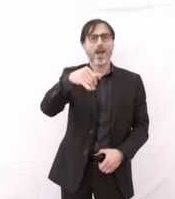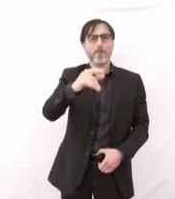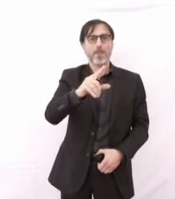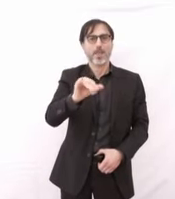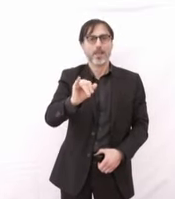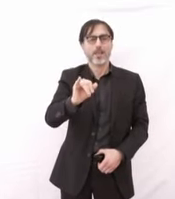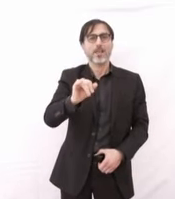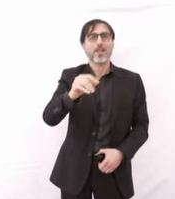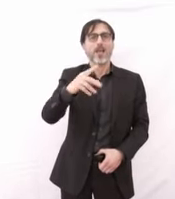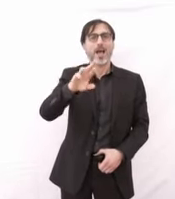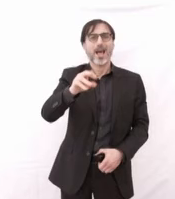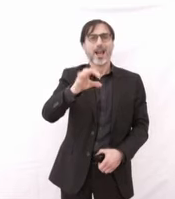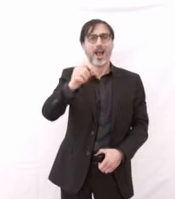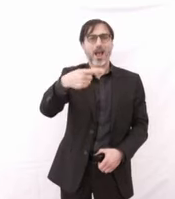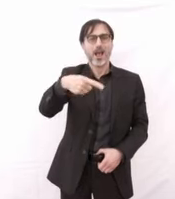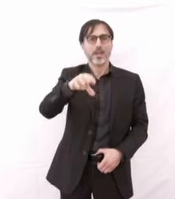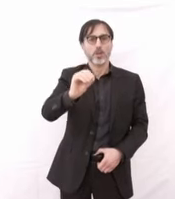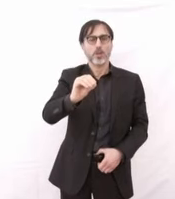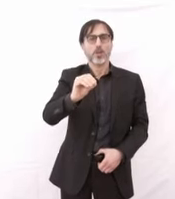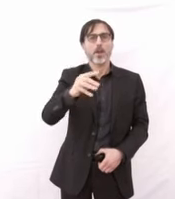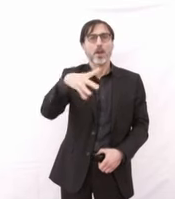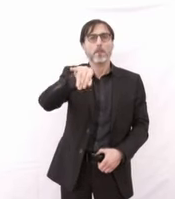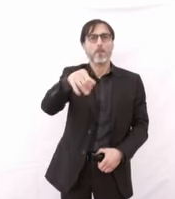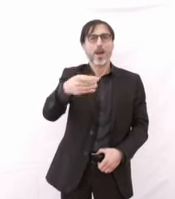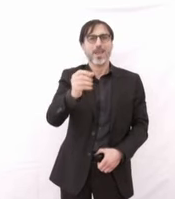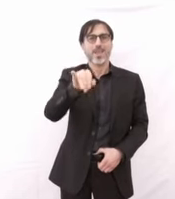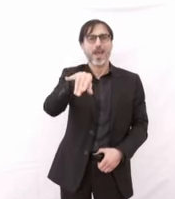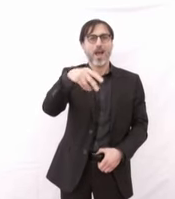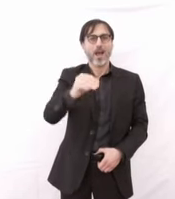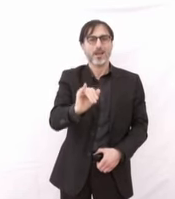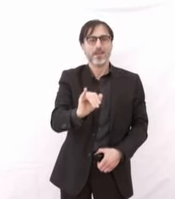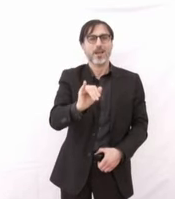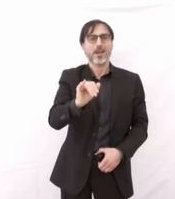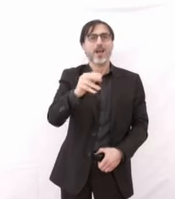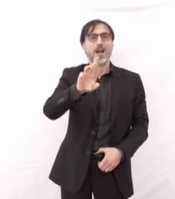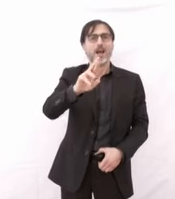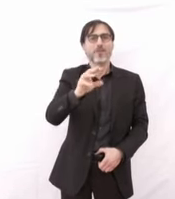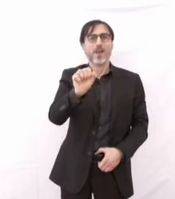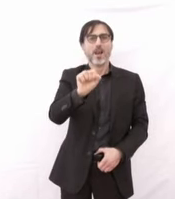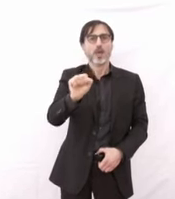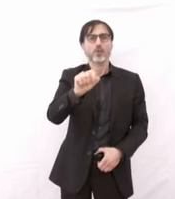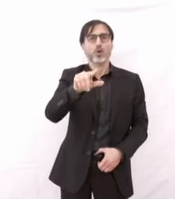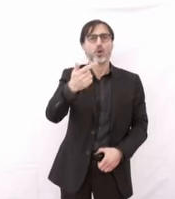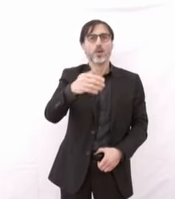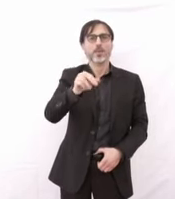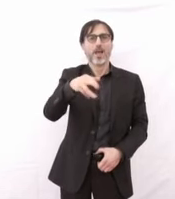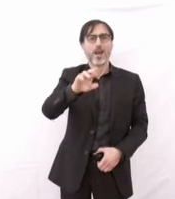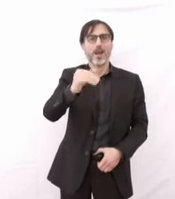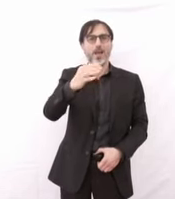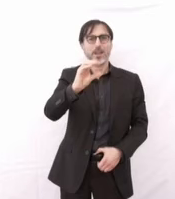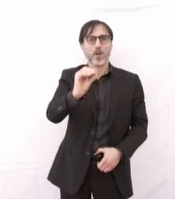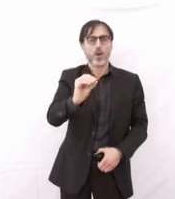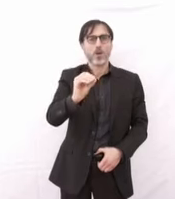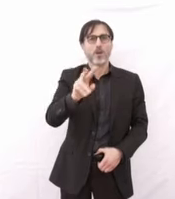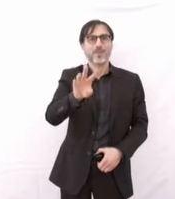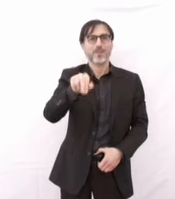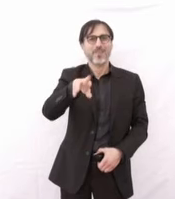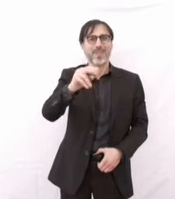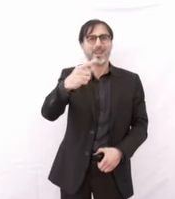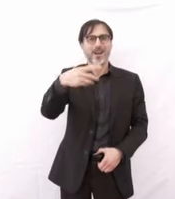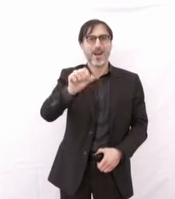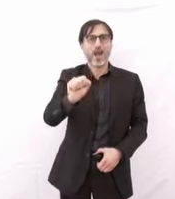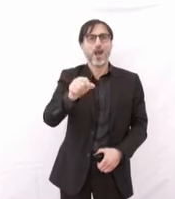Pietro Ragno, Abed Mariani, Raffaele Antonio Tallarico, Michele Virga,